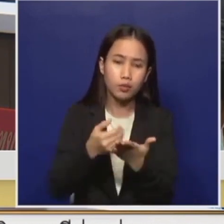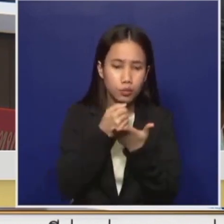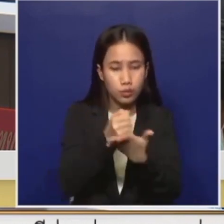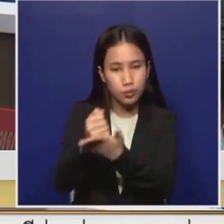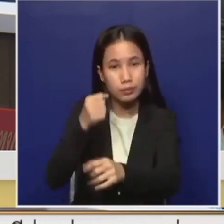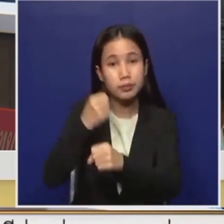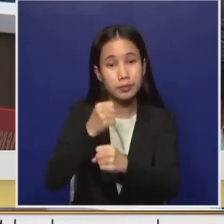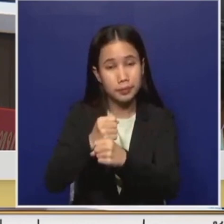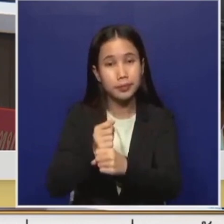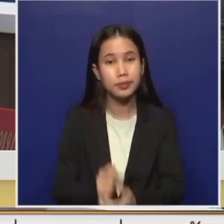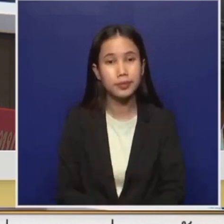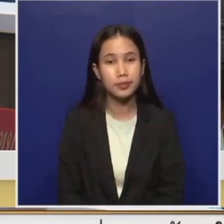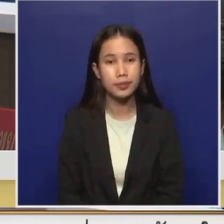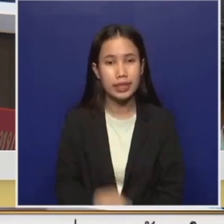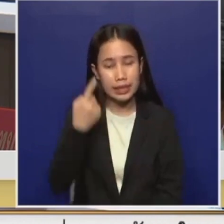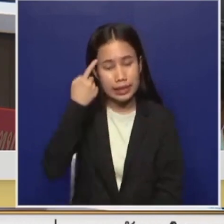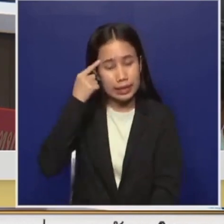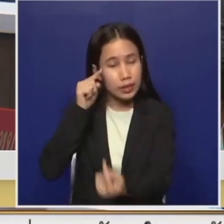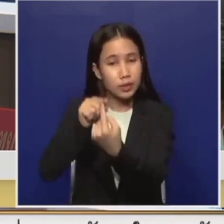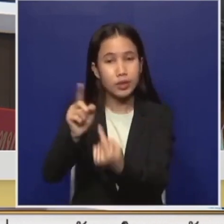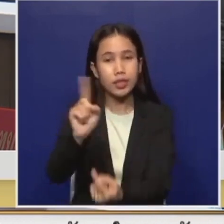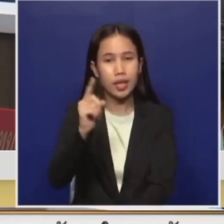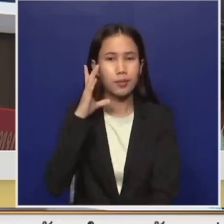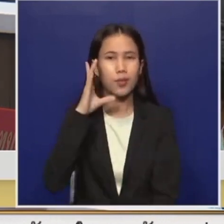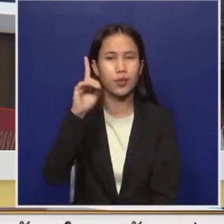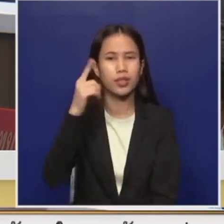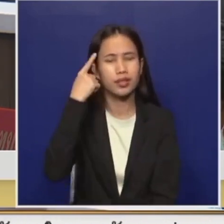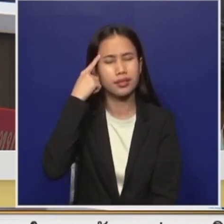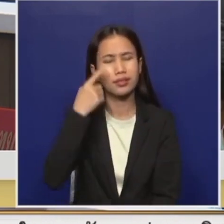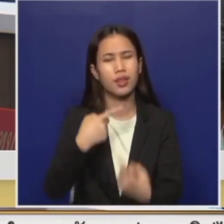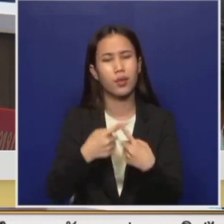แต่ประเดดนทหวงสงสูงอยางนั้นในพวกนี้คงไม่เกิด้ Crystal